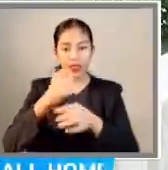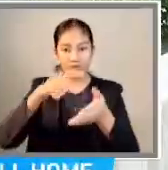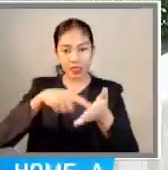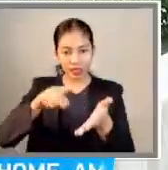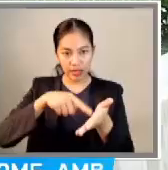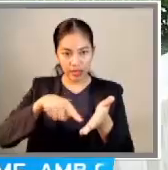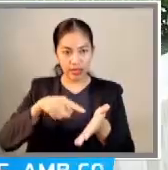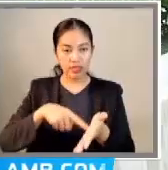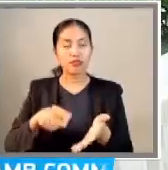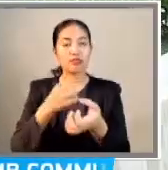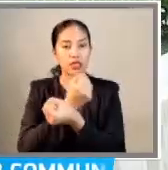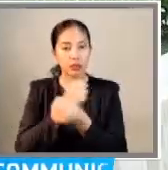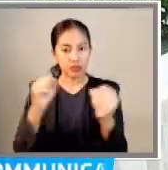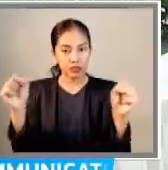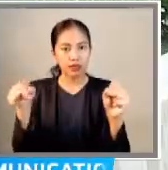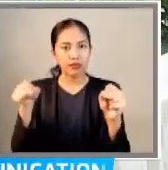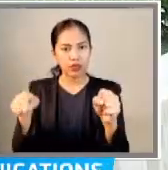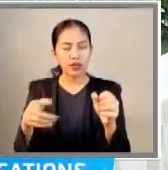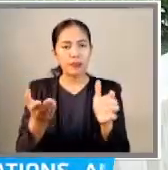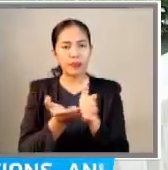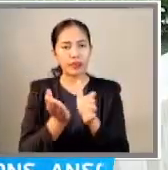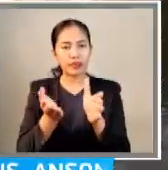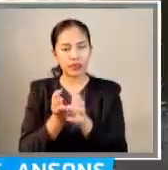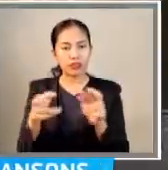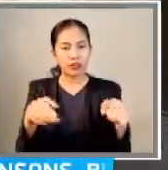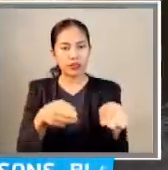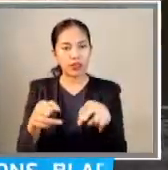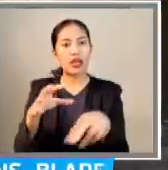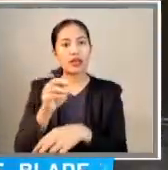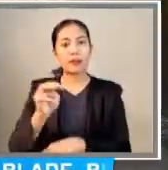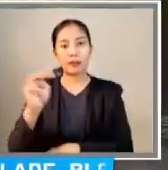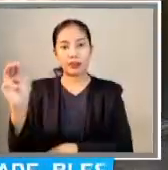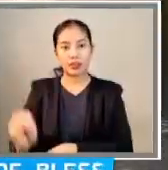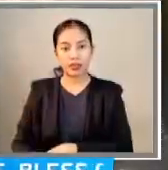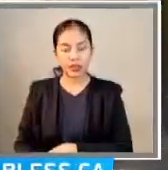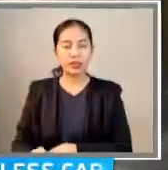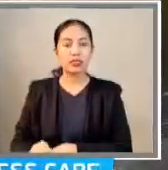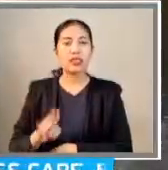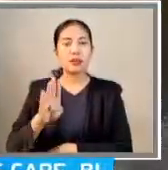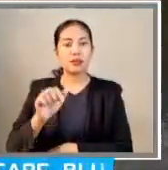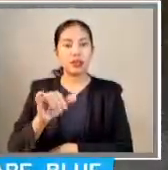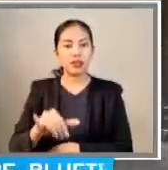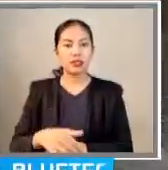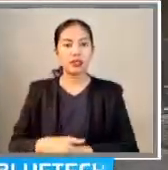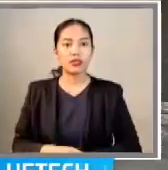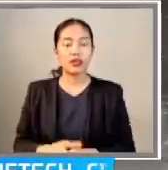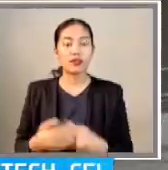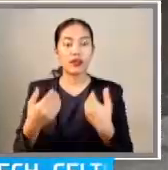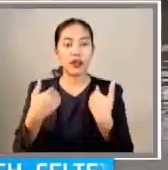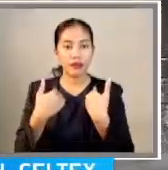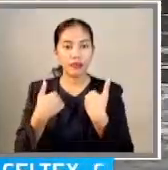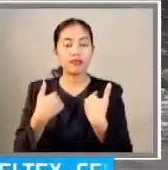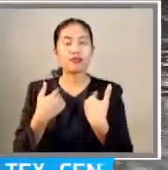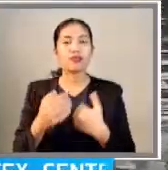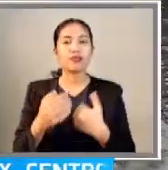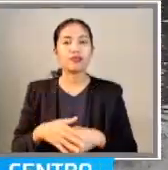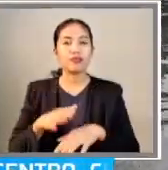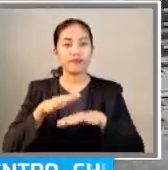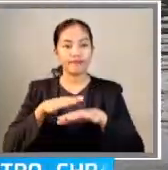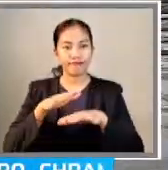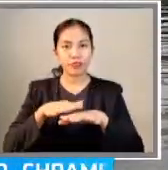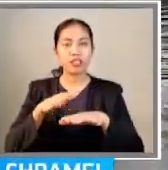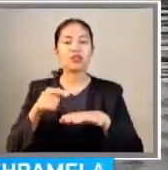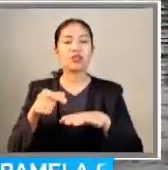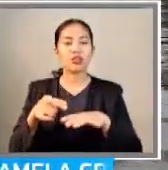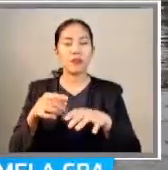River at sa Manila Bay. Maglalabas ang PCG ng notice to Marines o Mariners para mas higpitan ang inspeksyon sa mga bangka at